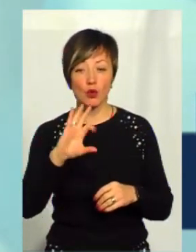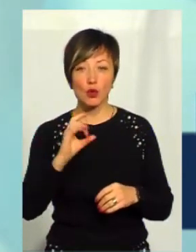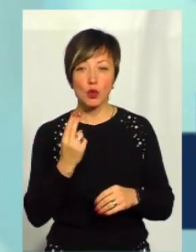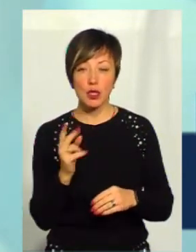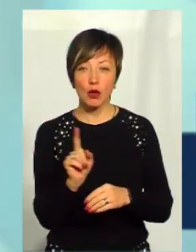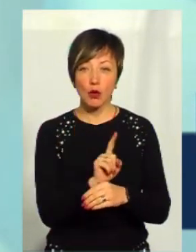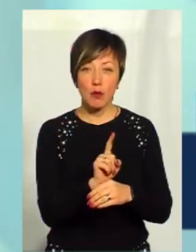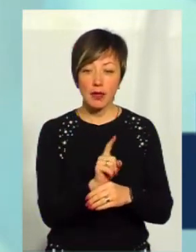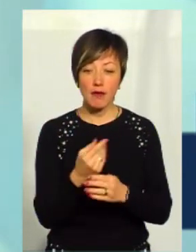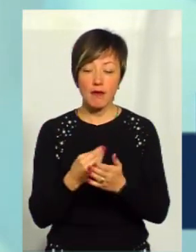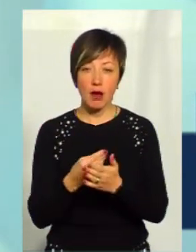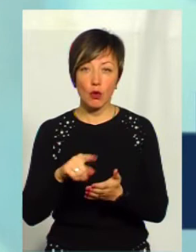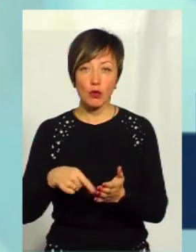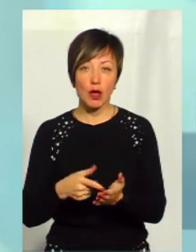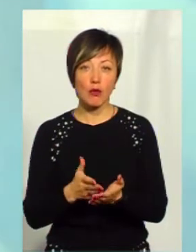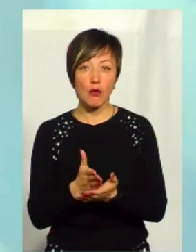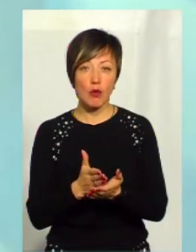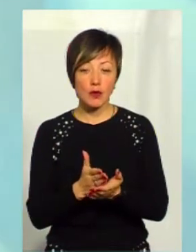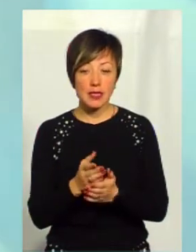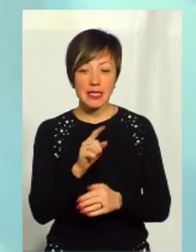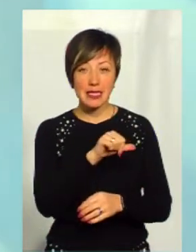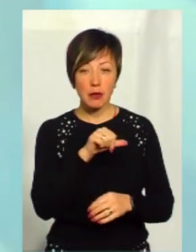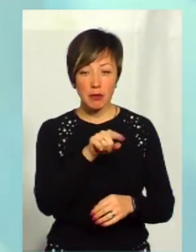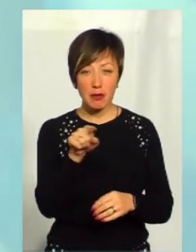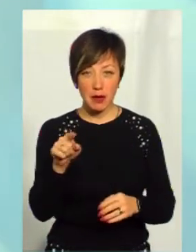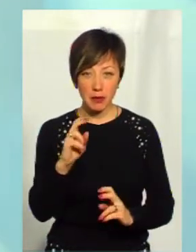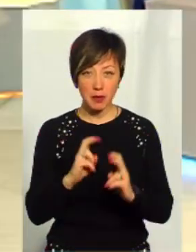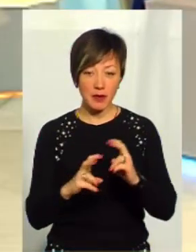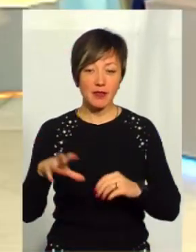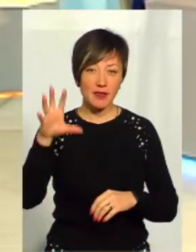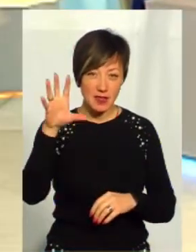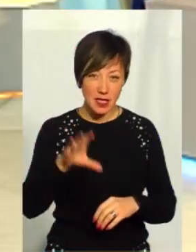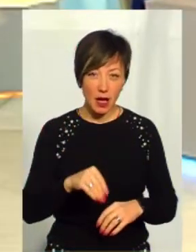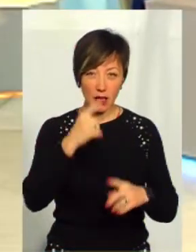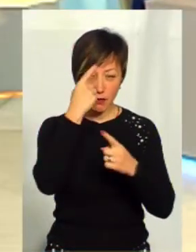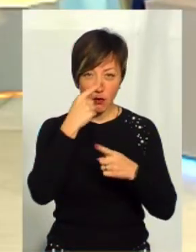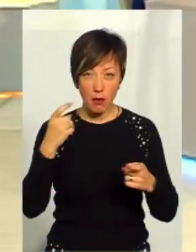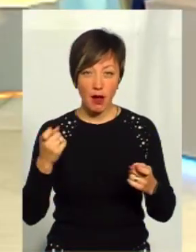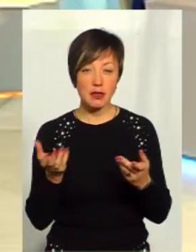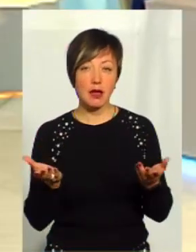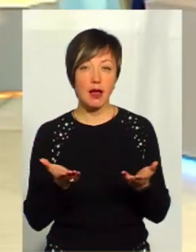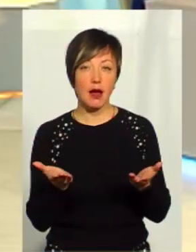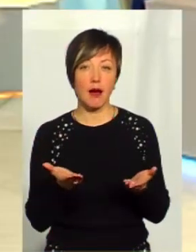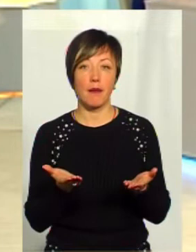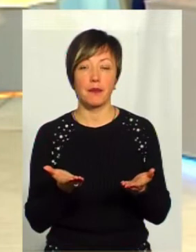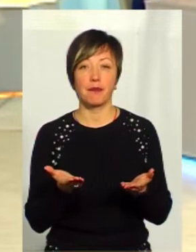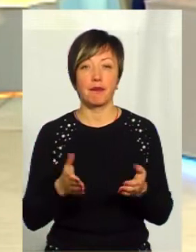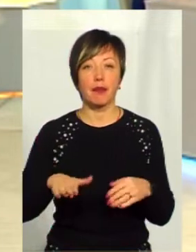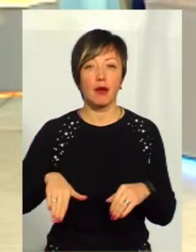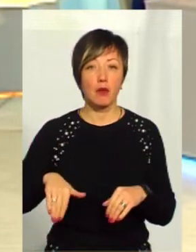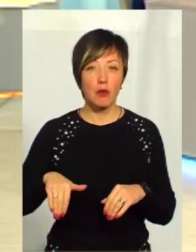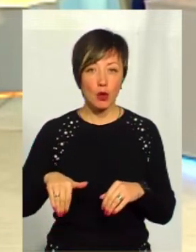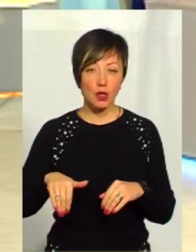соціальні нормативи та вартість комунальних послуг з підприємств. Тому що вся інформація, да, вся інформація, яка